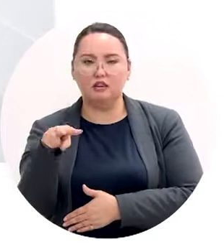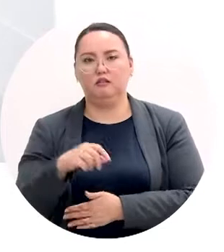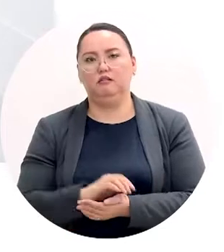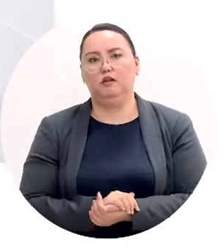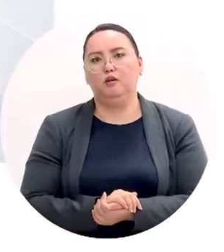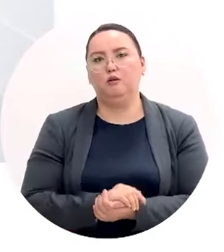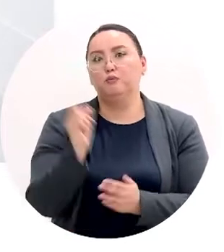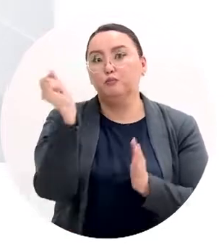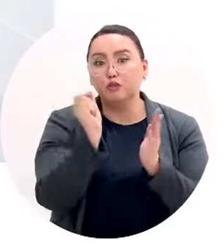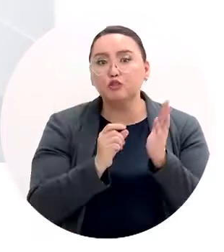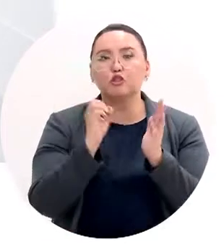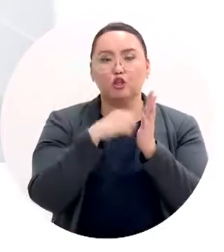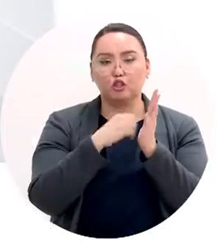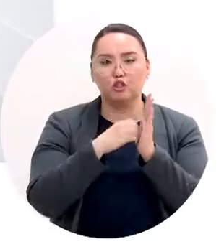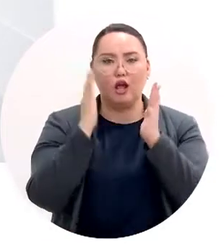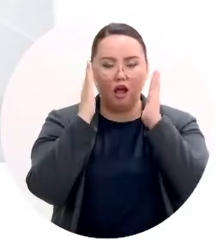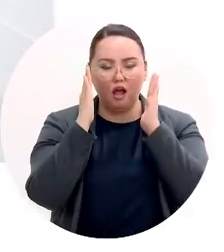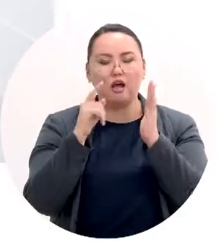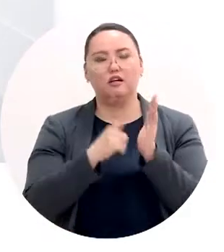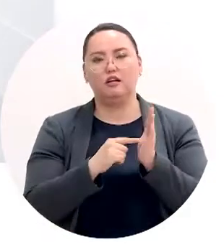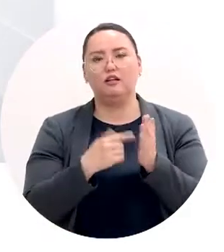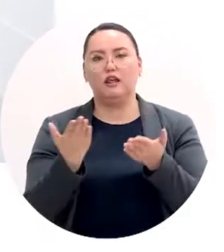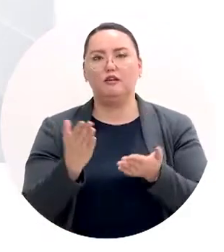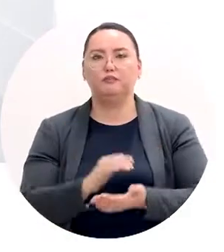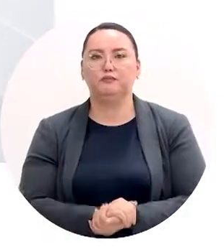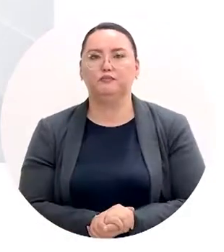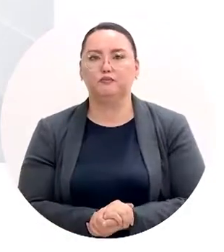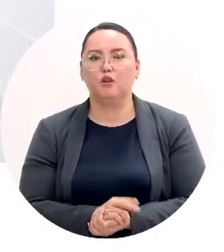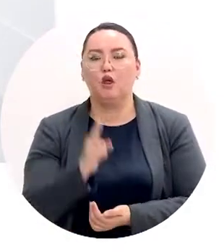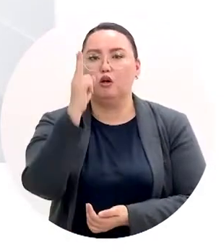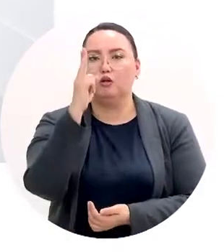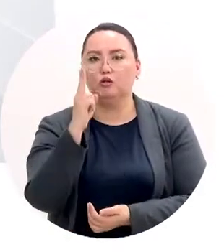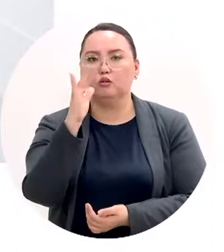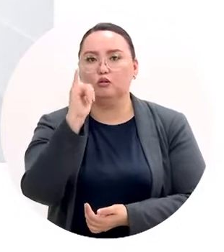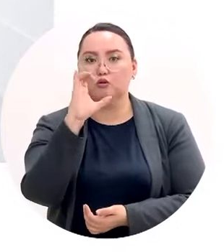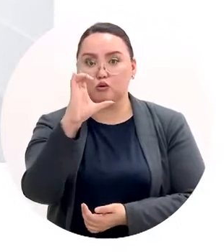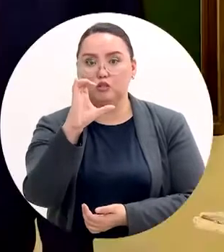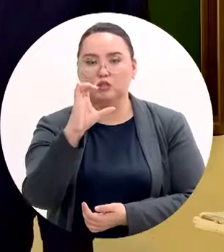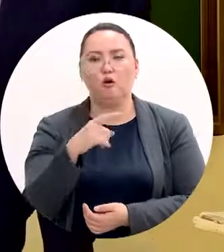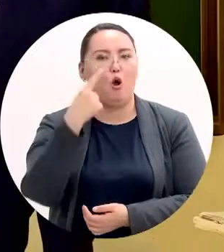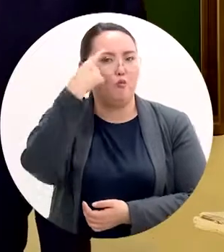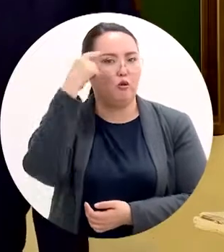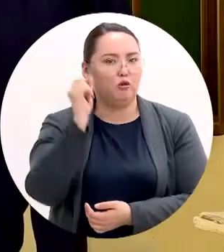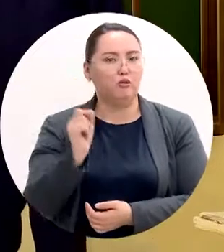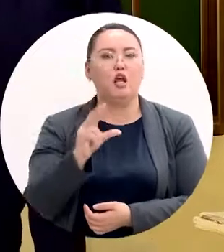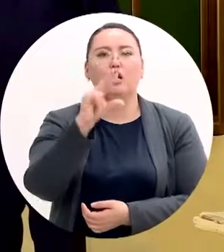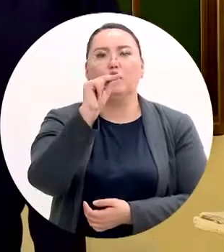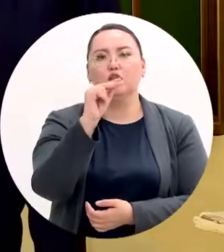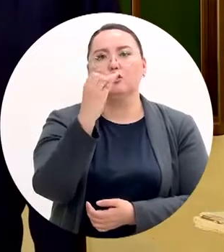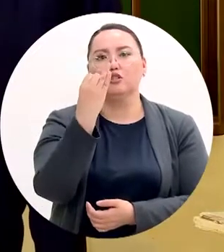юм а. За мөн цус гэдэг үгийг Монгол бичгээр чесуу гэж бичсэн байна. Ер нь Монгол